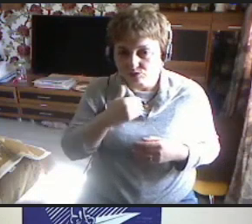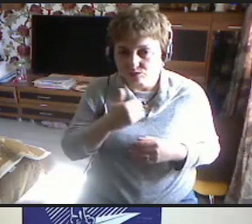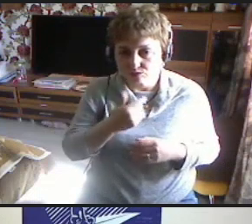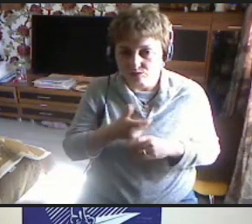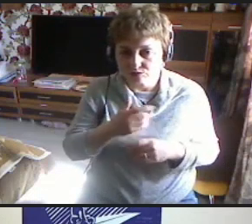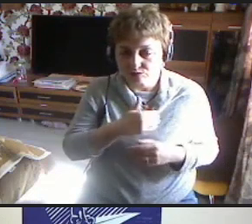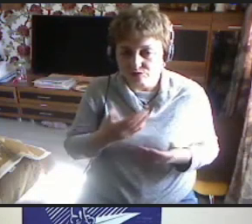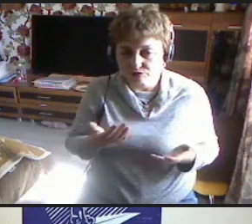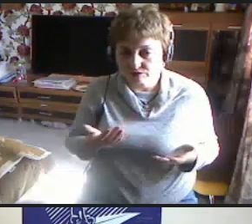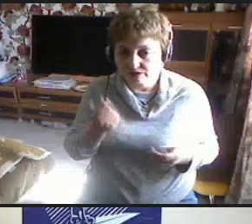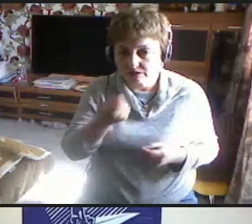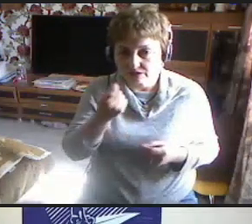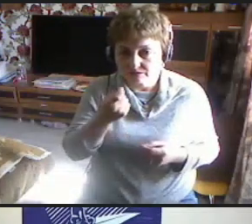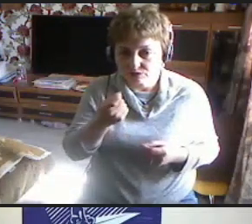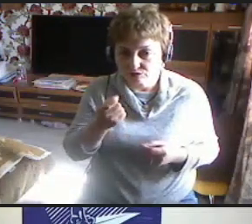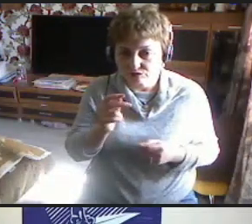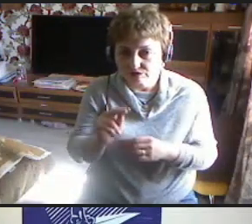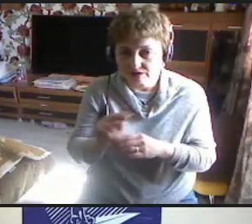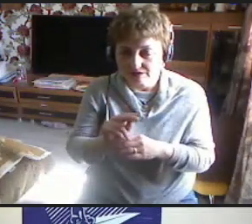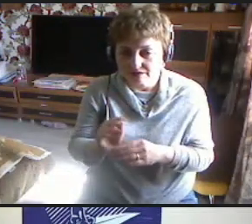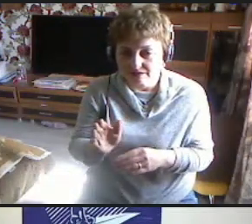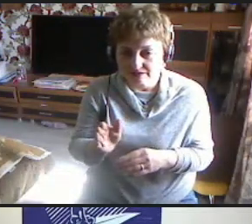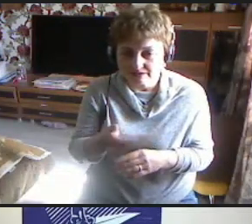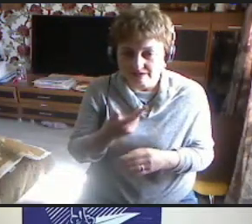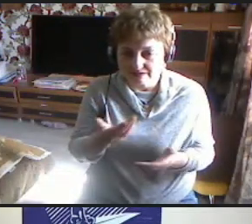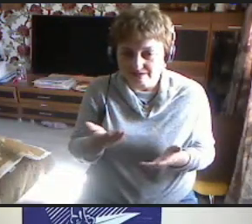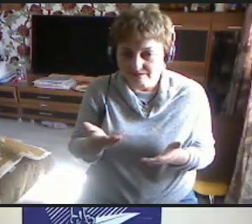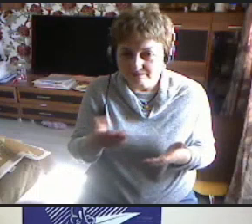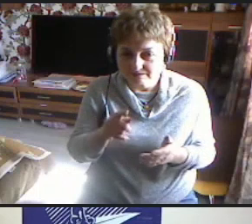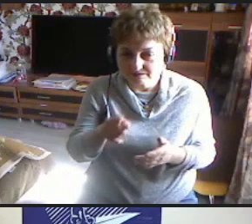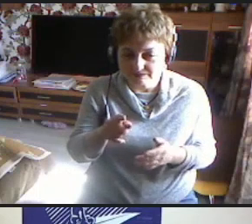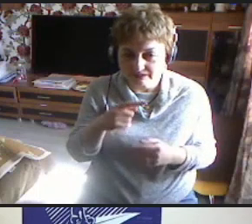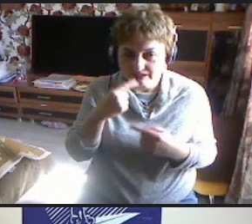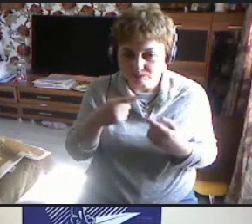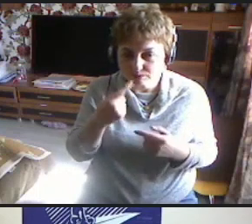немножко скорректировать, по крайней мере, лексику.